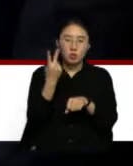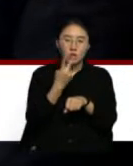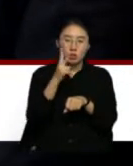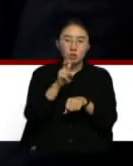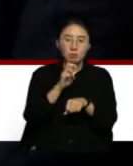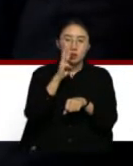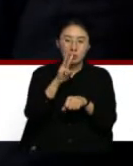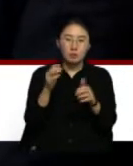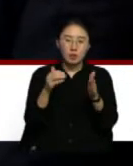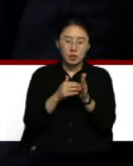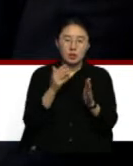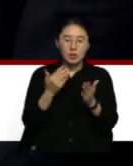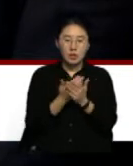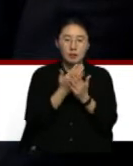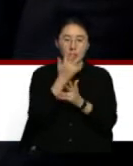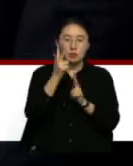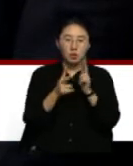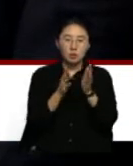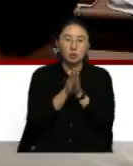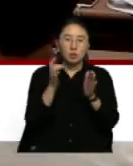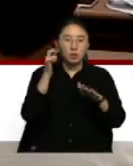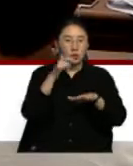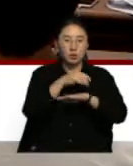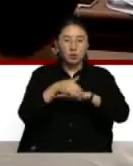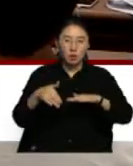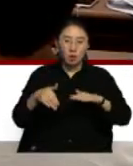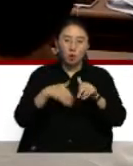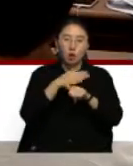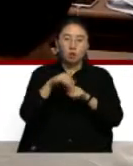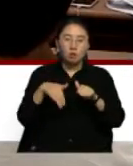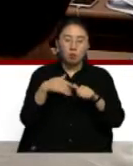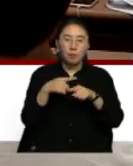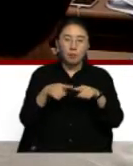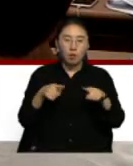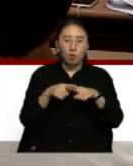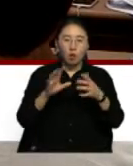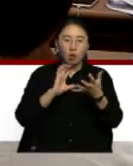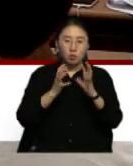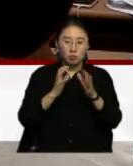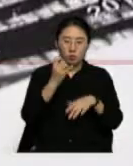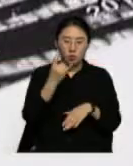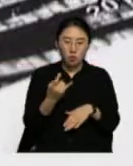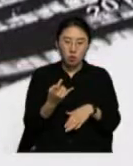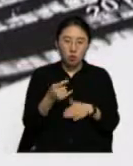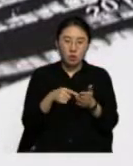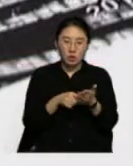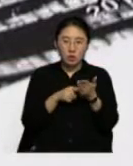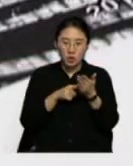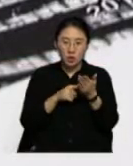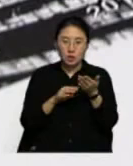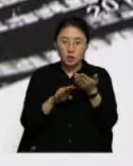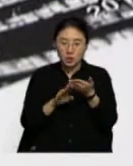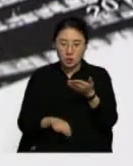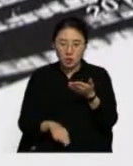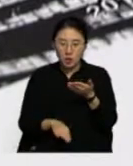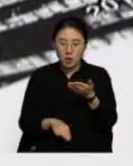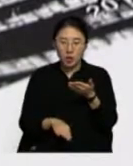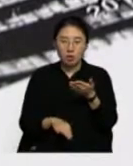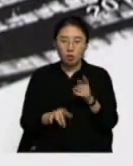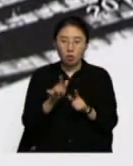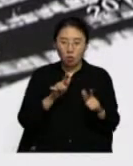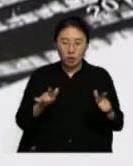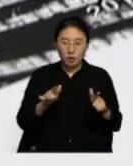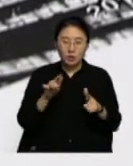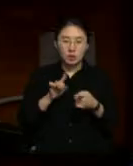2023년까지 개발 사업에 들어갈 계획입니다. 환경영향평가 공청회에서 제시된 지하 수위와 집안 침하 등에